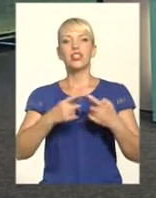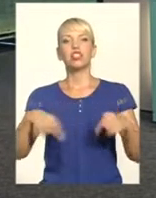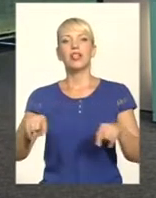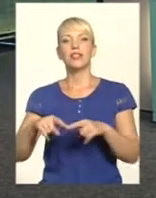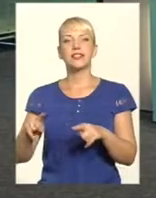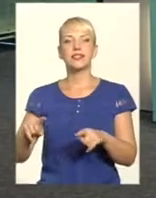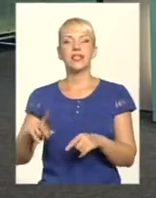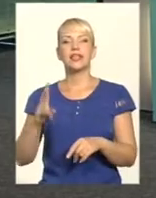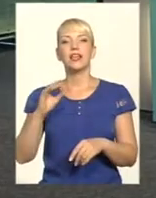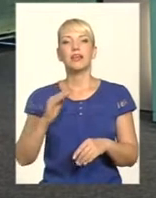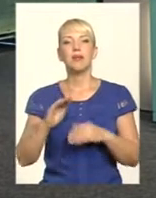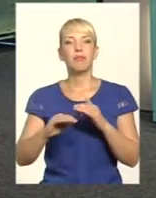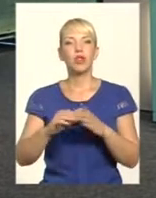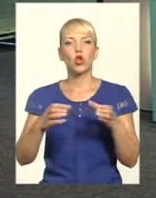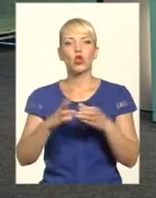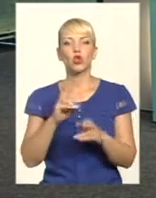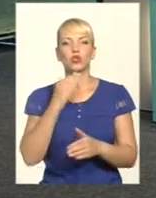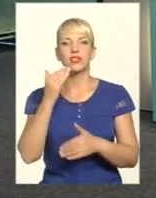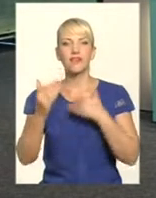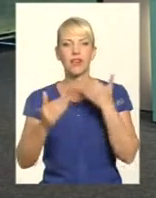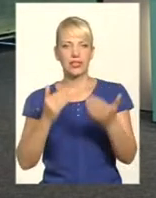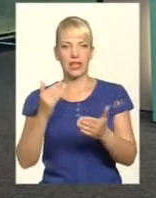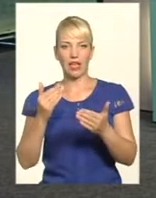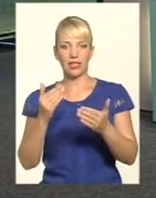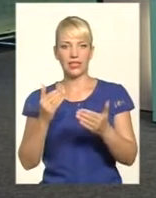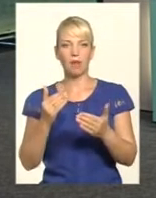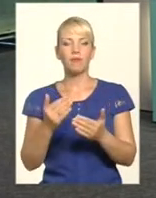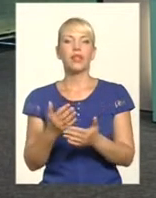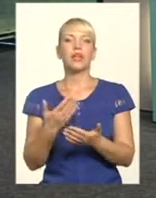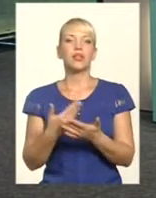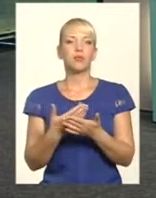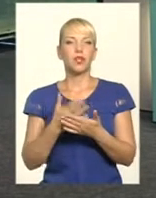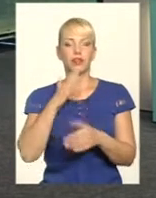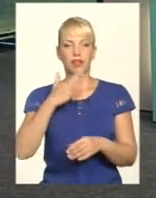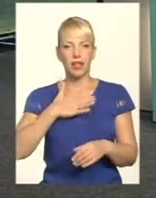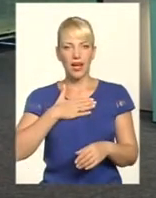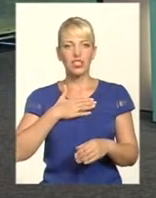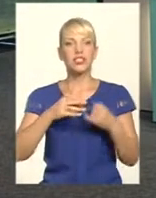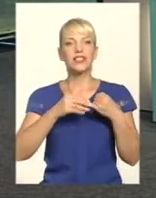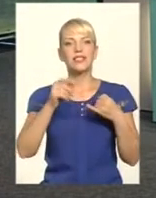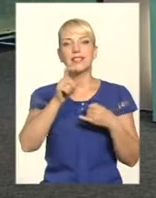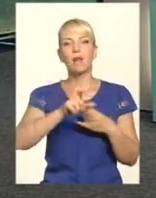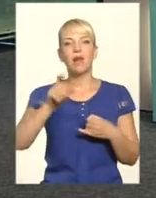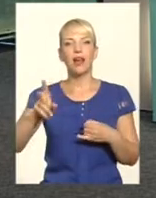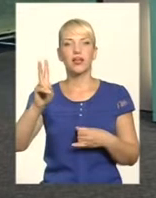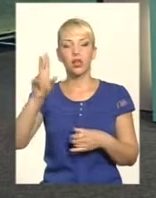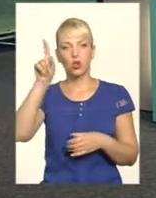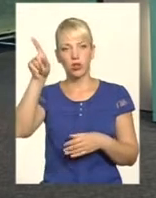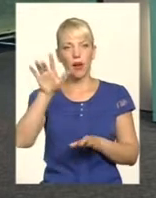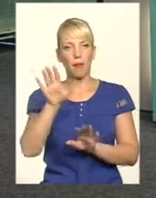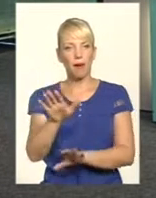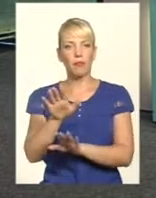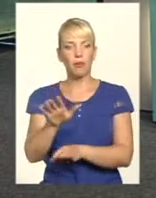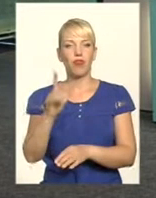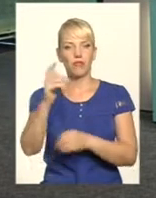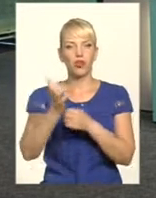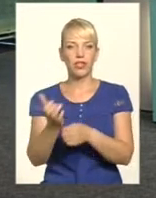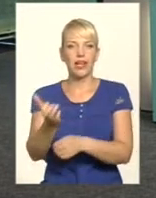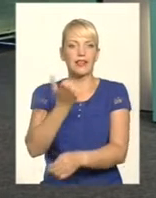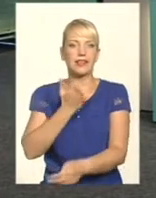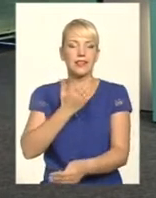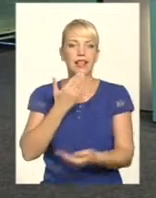значить, і підрозділів, які звертаються, зокрема, наші співвітчизники, земляки, які там перебувають, вони надсилають нам запити,